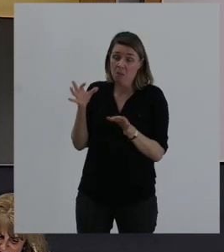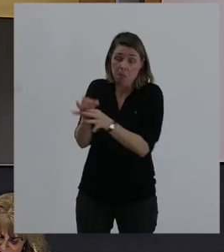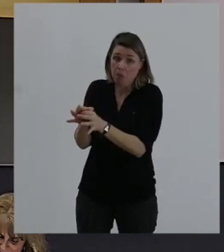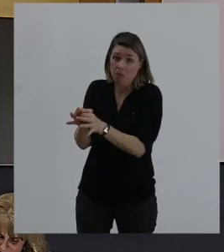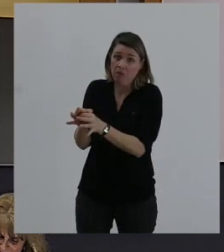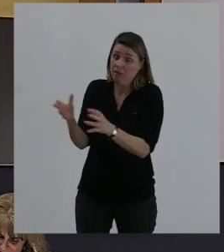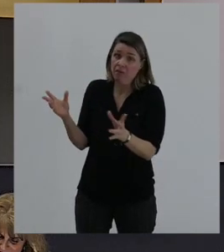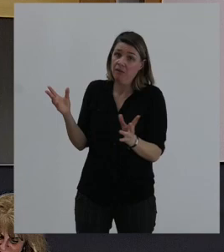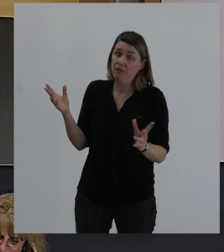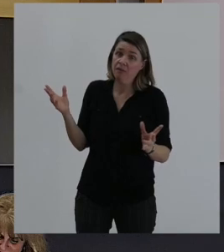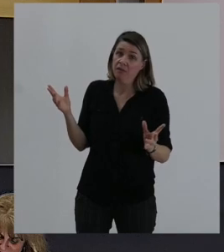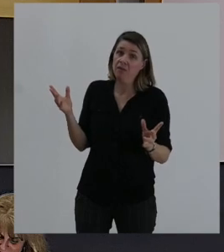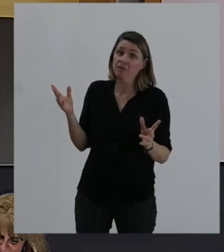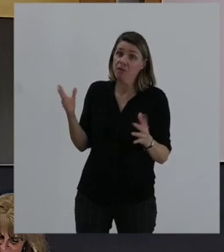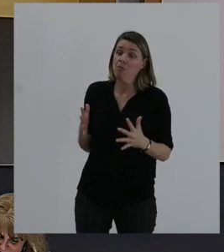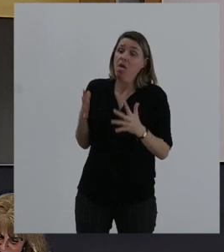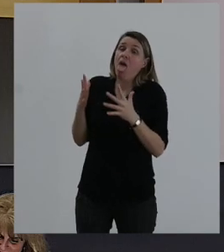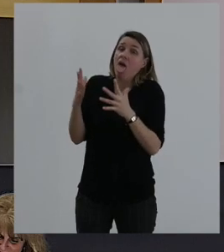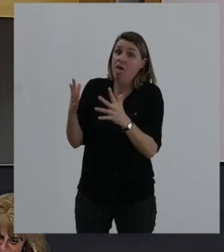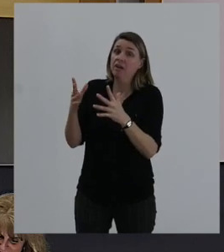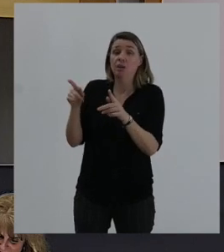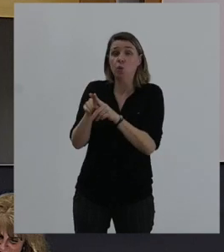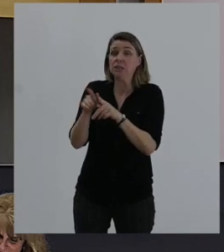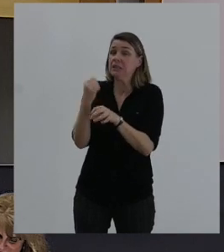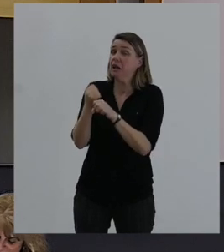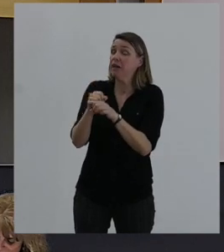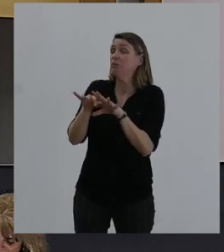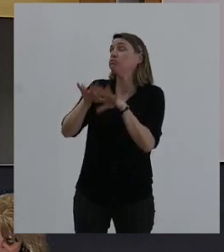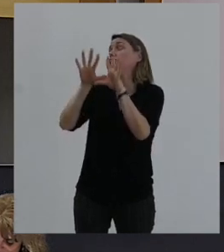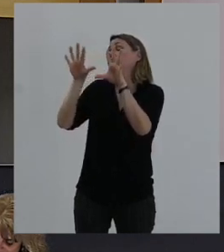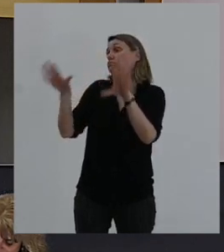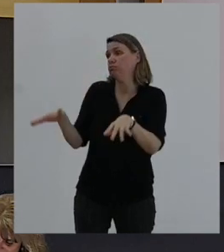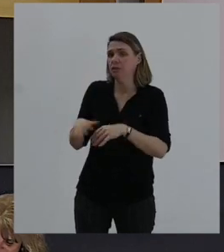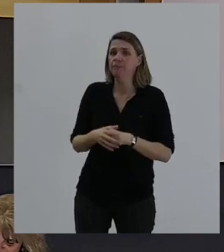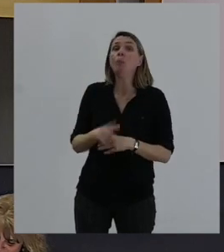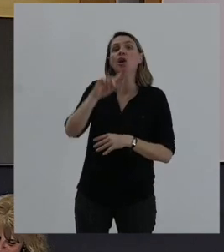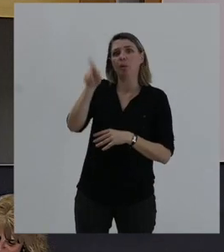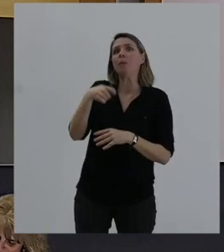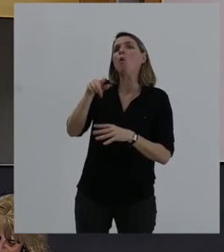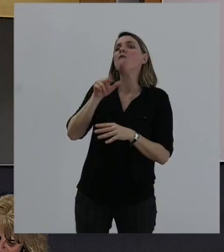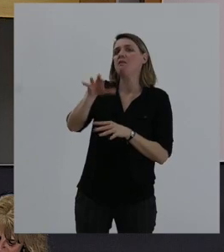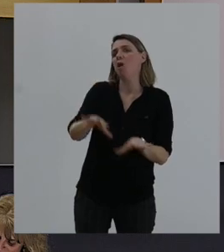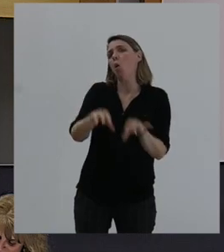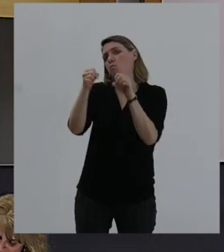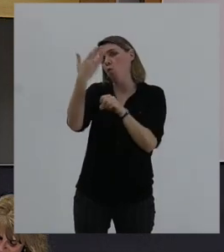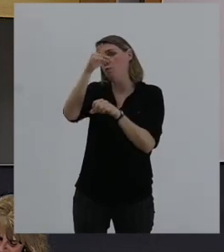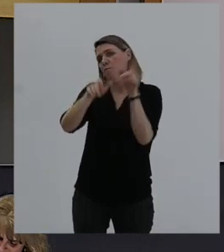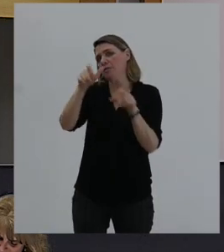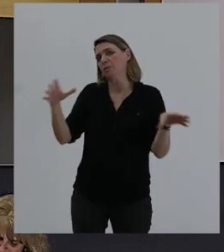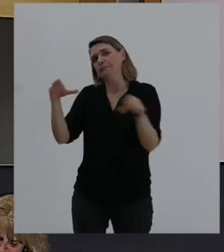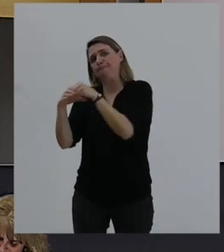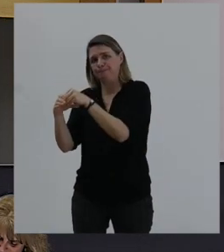qui la composent. Beaucoup de travail. Il y a un renforcement qui est prévu. Ce qui